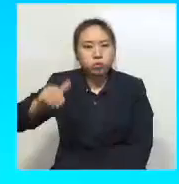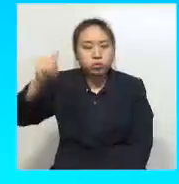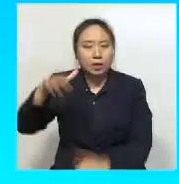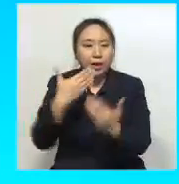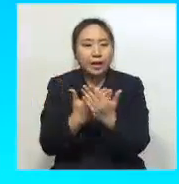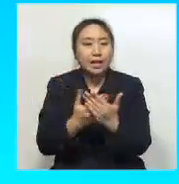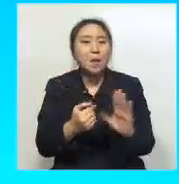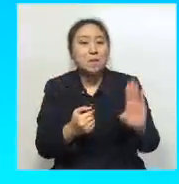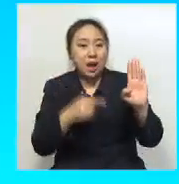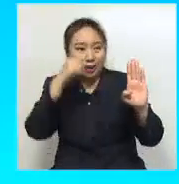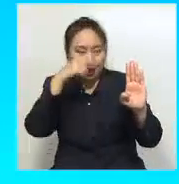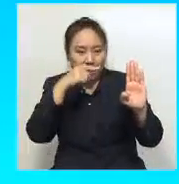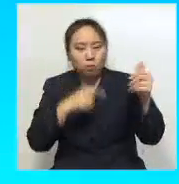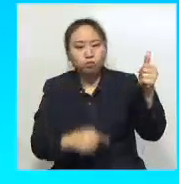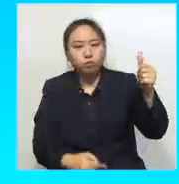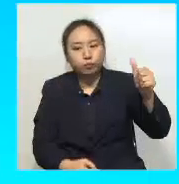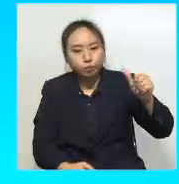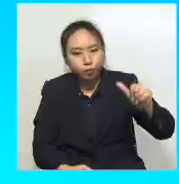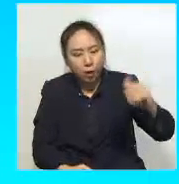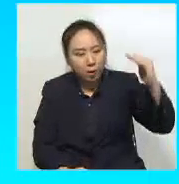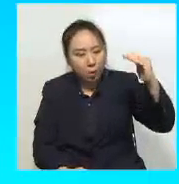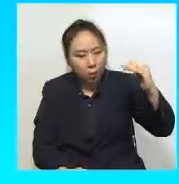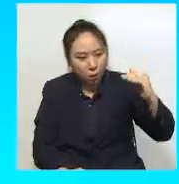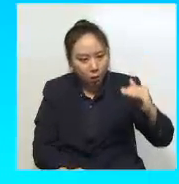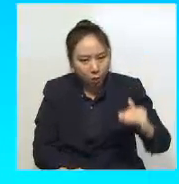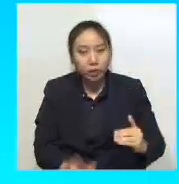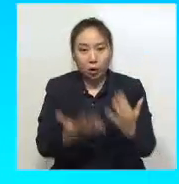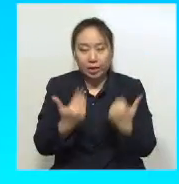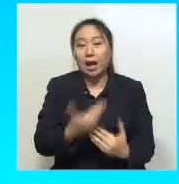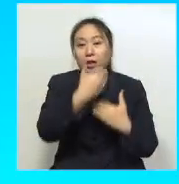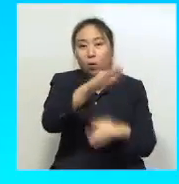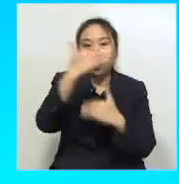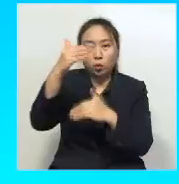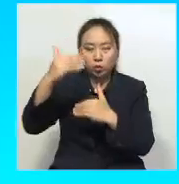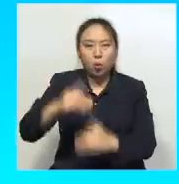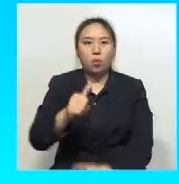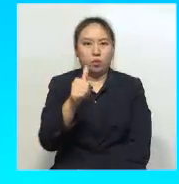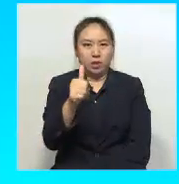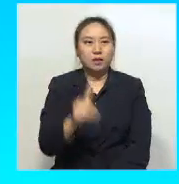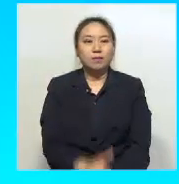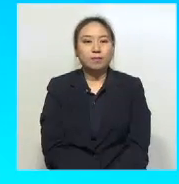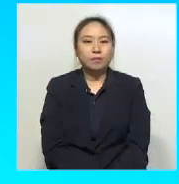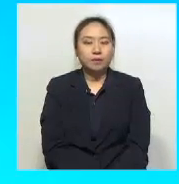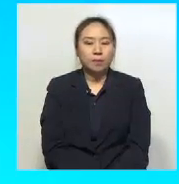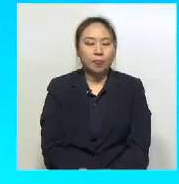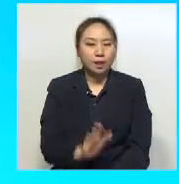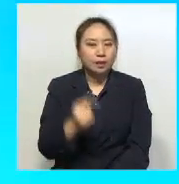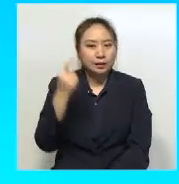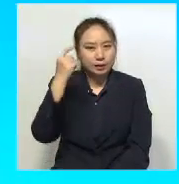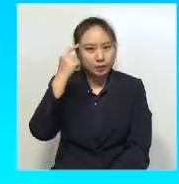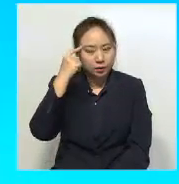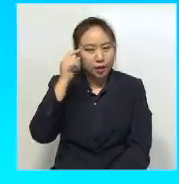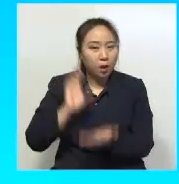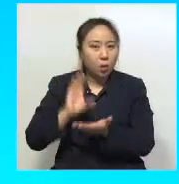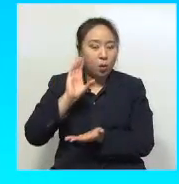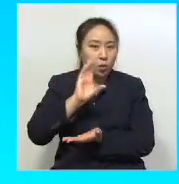าอ่อนค่าในช่วงครึ่งปีหลังส่งผลดีต่อการส่งออกให้ขยายตัวอย่างต่อเนื่องขณะเดียวกันก็เชื่อนะคะว่าการล